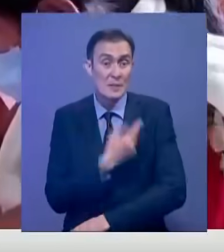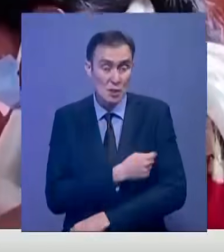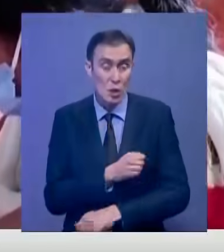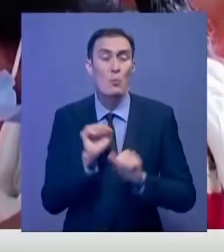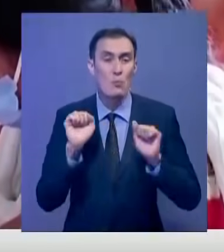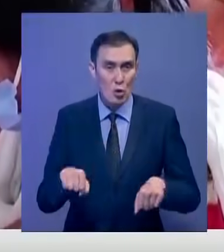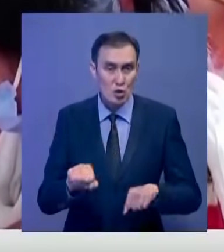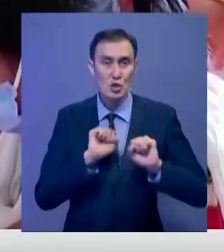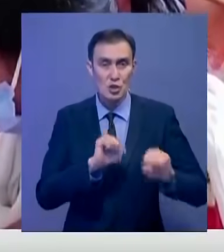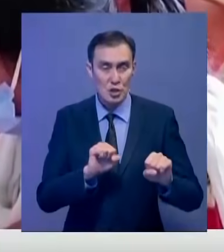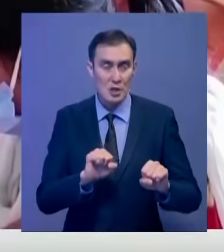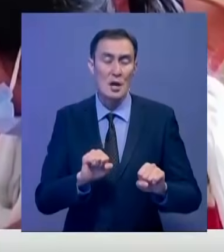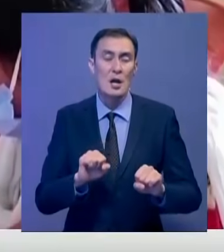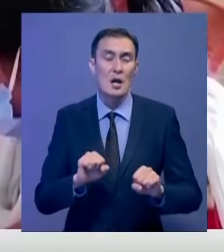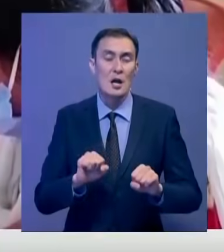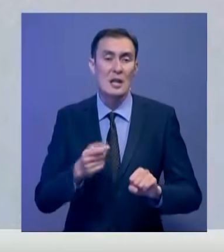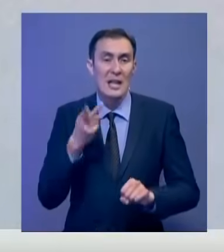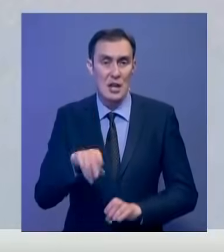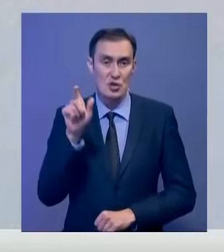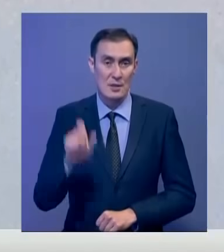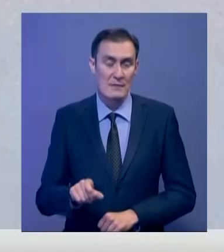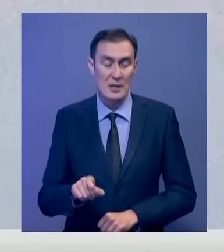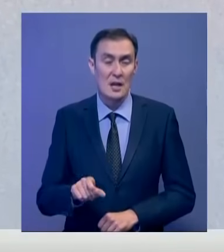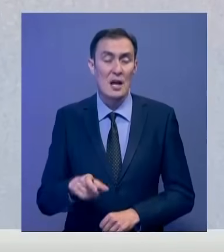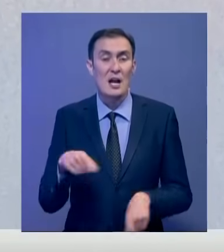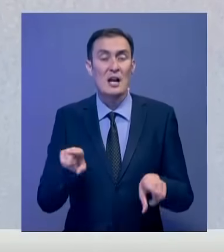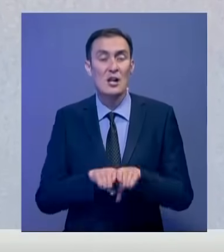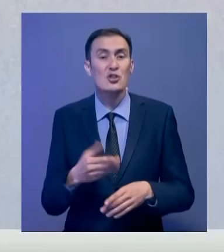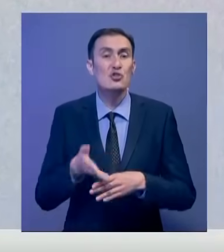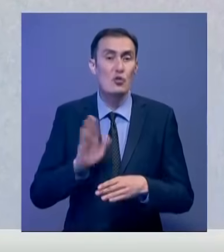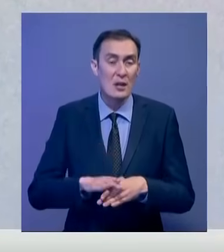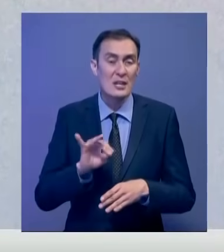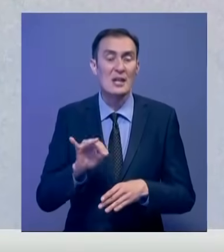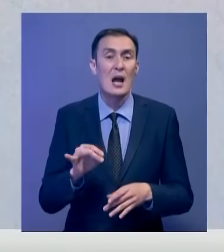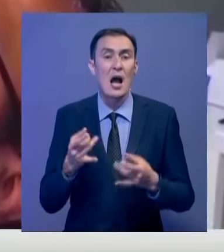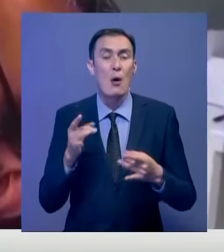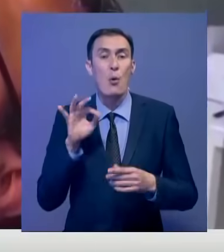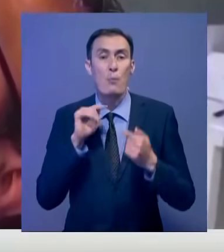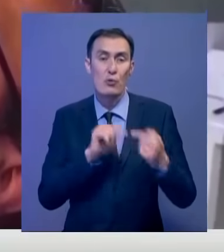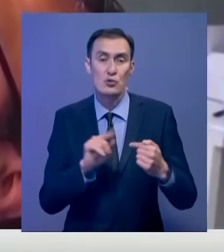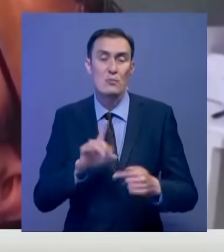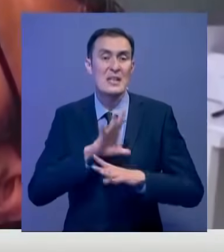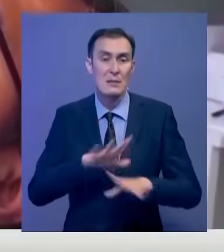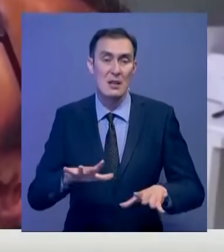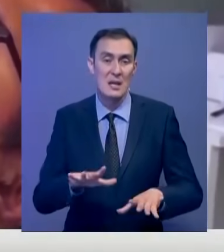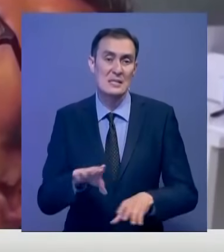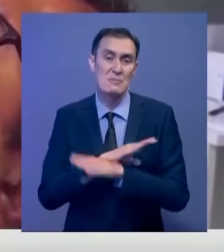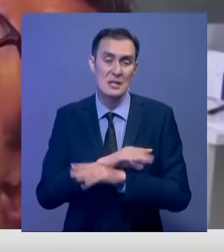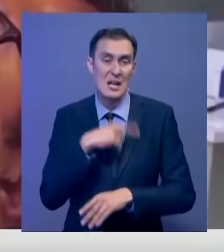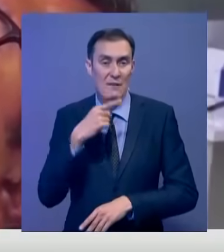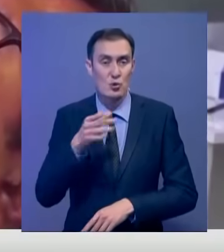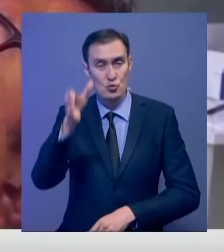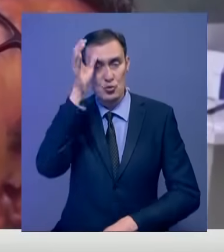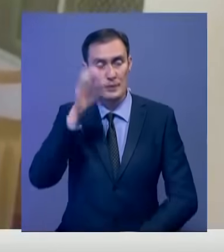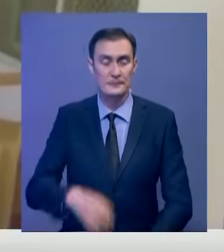равно обеспечивают высокий уровень защиты, как от тяжелой формы коронавируса, так и от летального исхода, уверяют ученые.